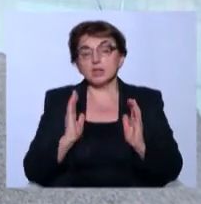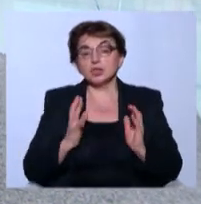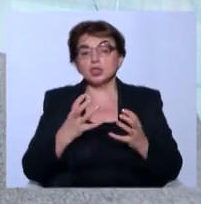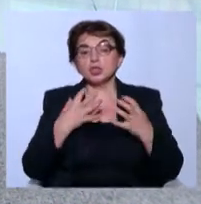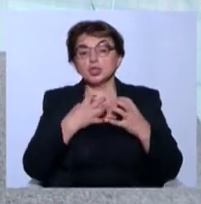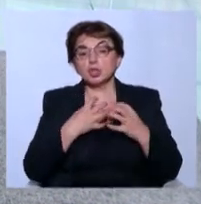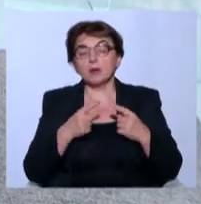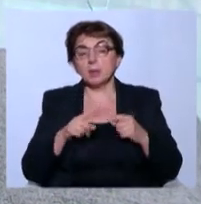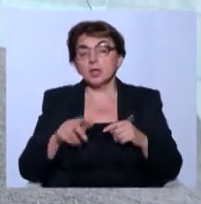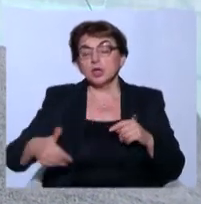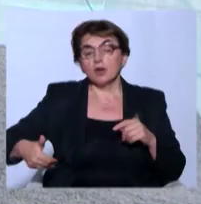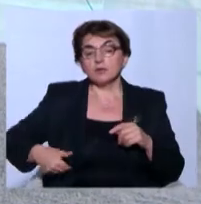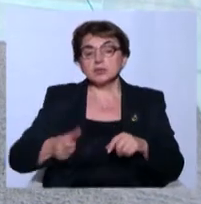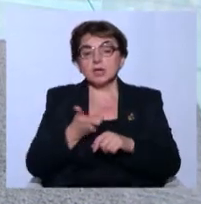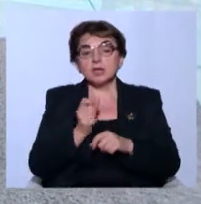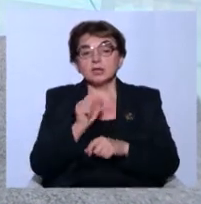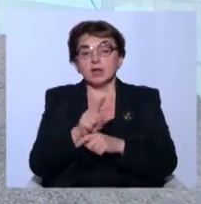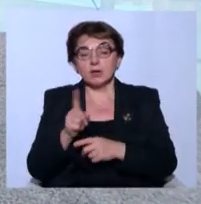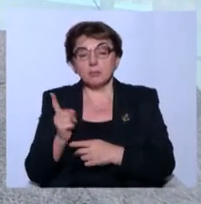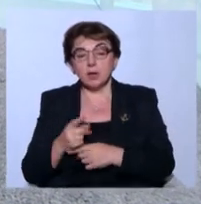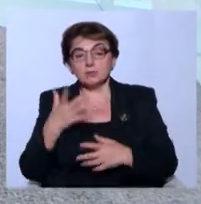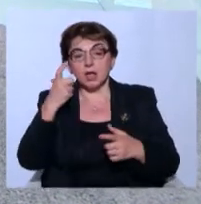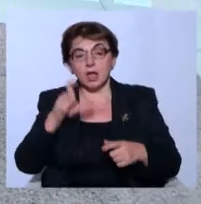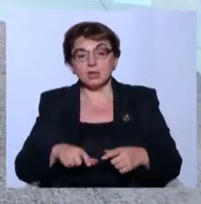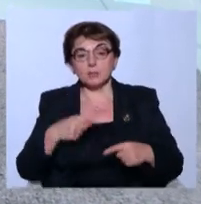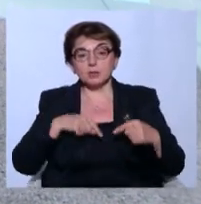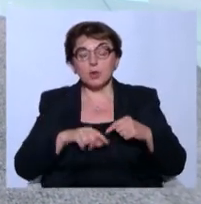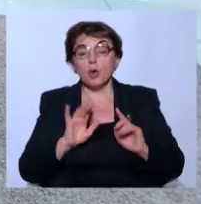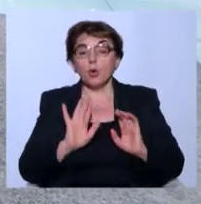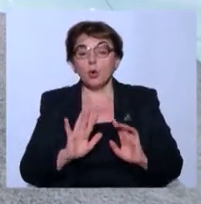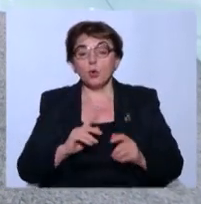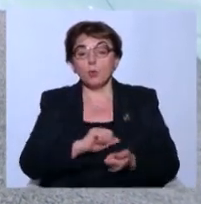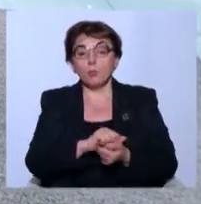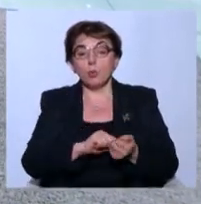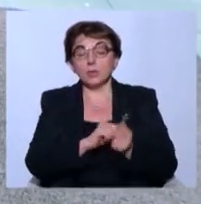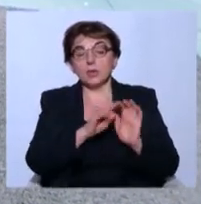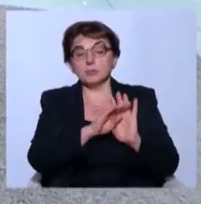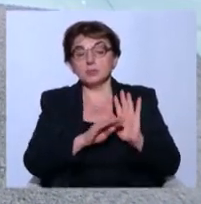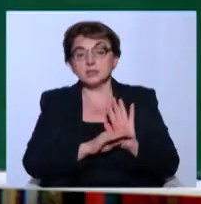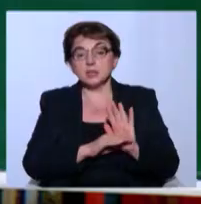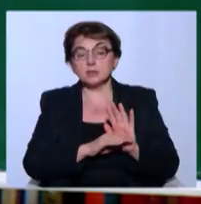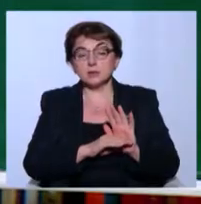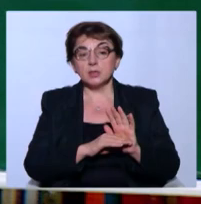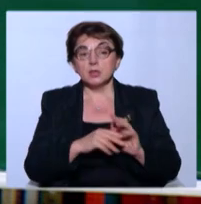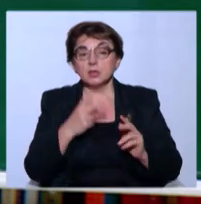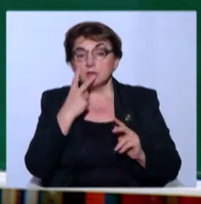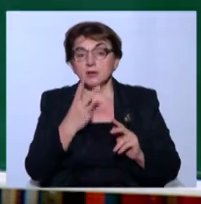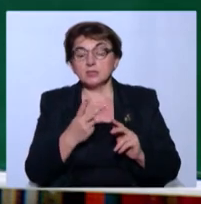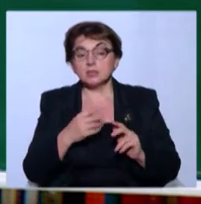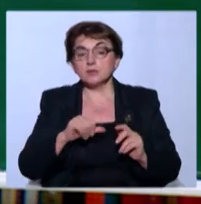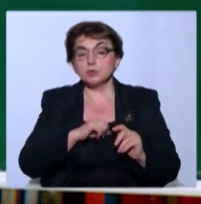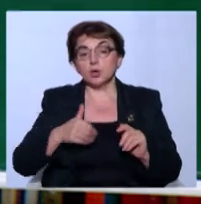ძალიან ბევრი ფუნქციები აქვს ადამიანის ორგანიზმში, ხოლო მომნელებელ სისტემაში, სისტემის თვალსაზრისით